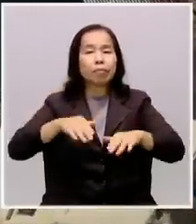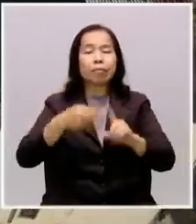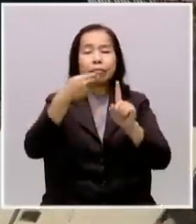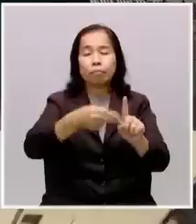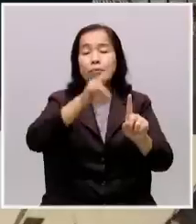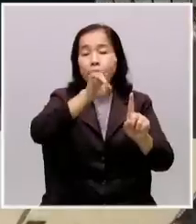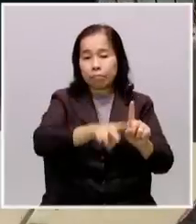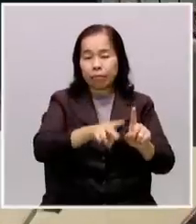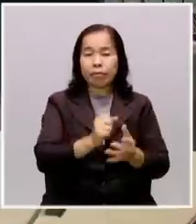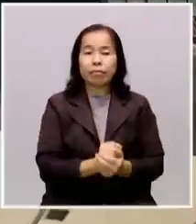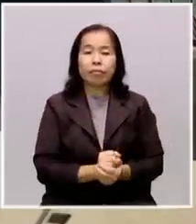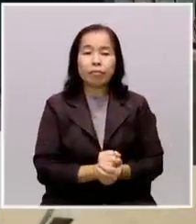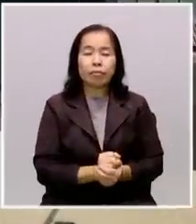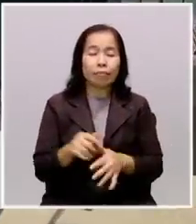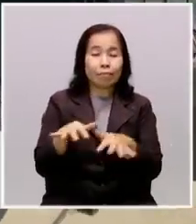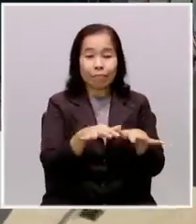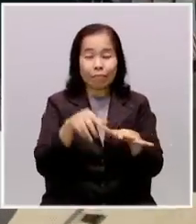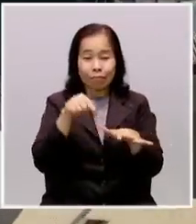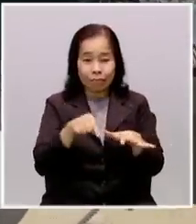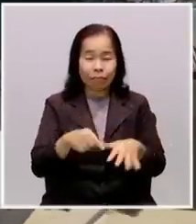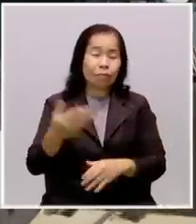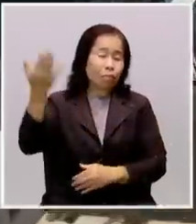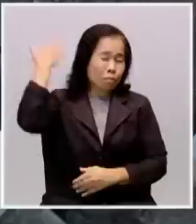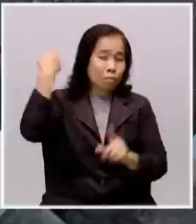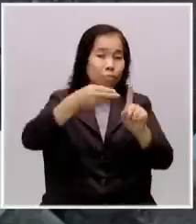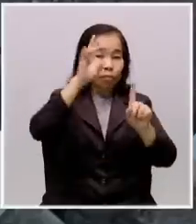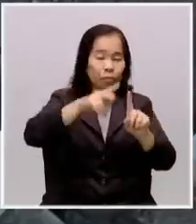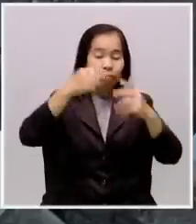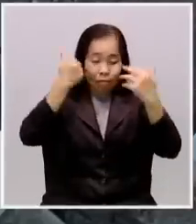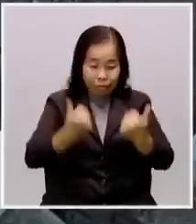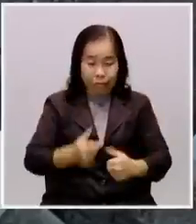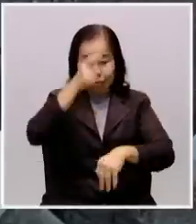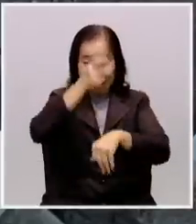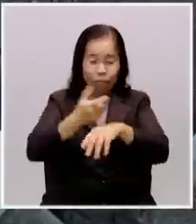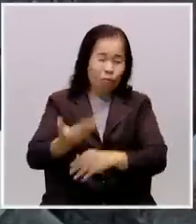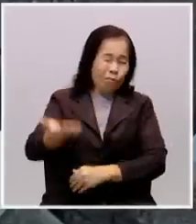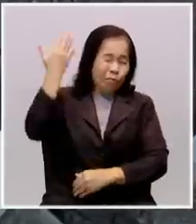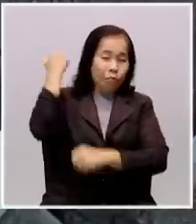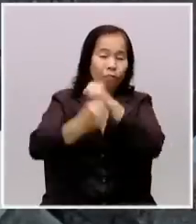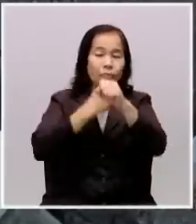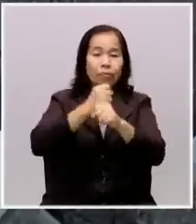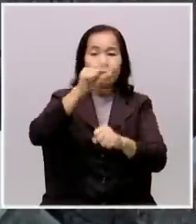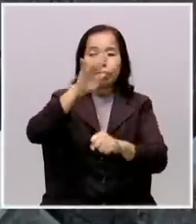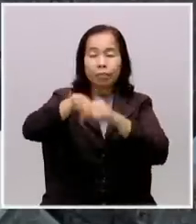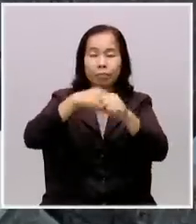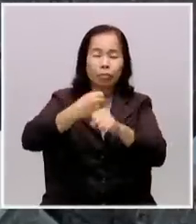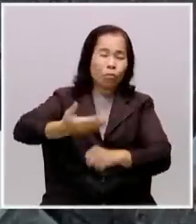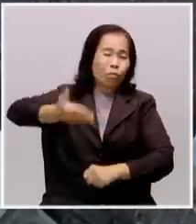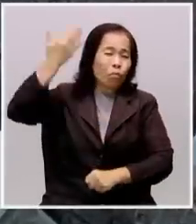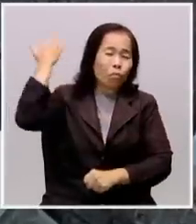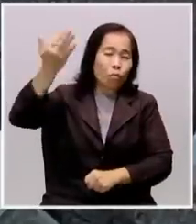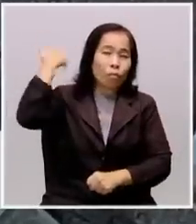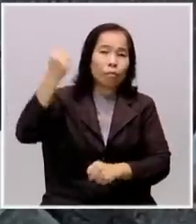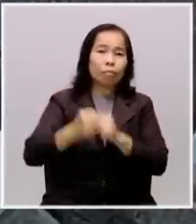17,000คนจากแผ่นดินไหวครั้งใหญ่ที่สุดในตุรกีย้อนกลับไปเมื่อ 24ปีก่อนนะครับก็ 24ปีก่อนก็คือใน